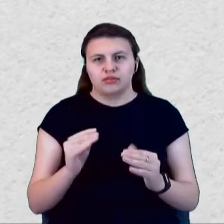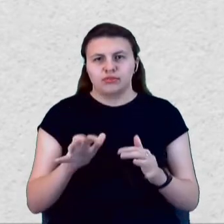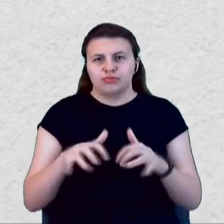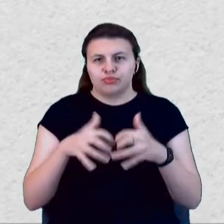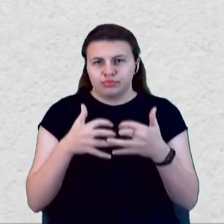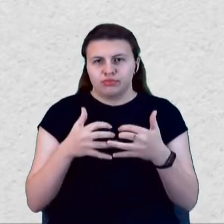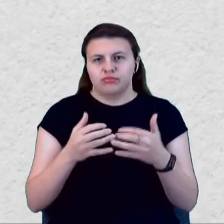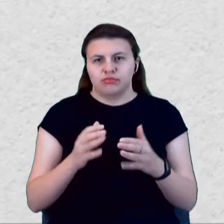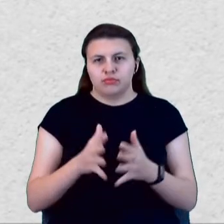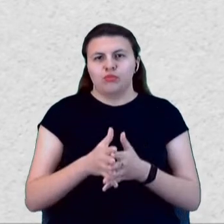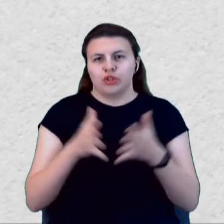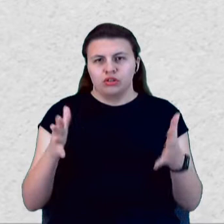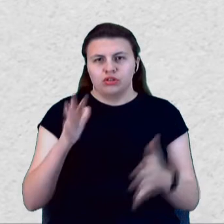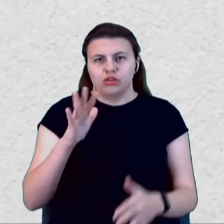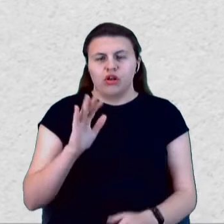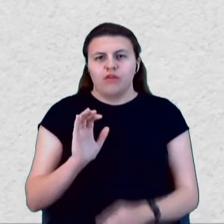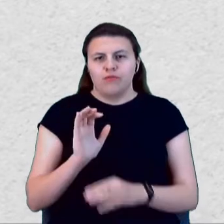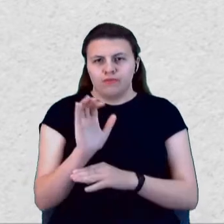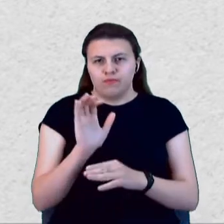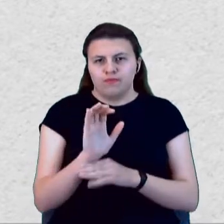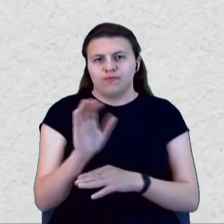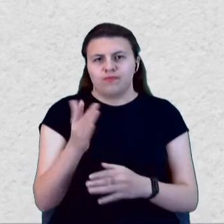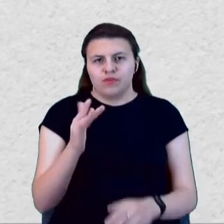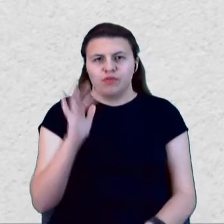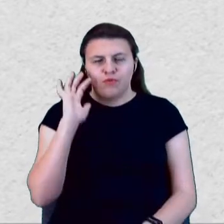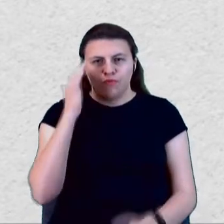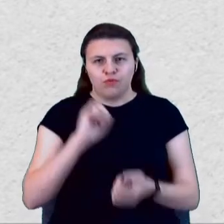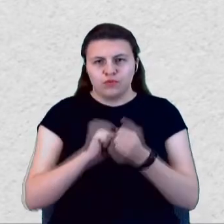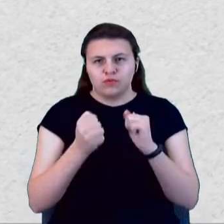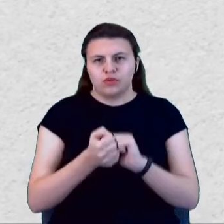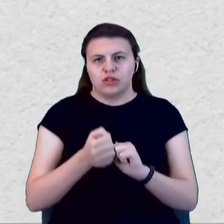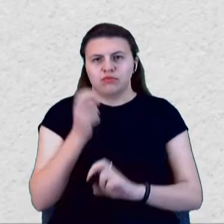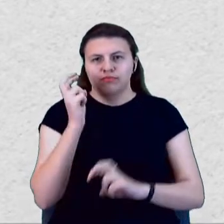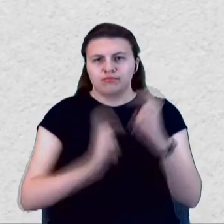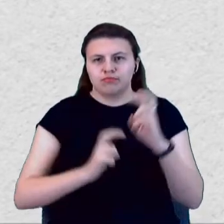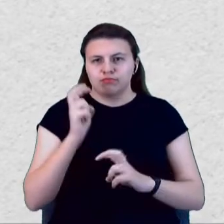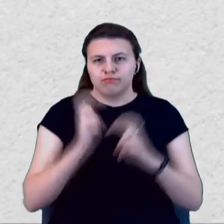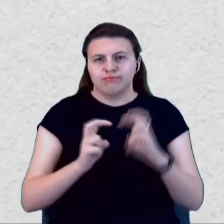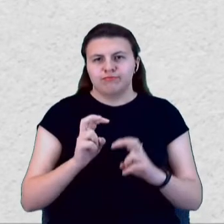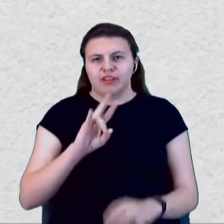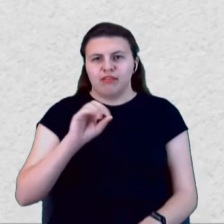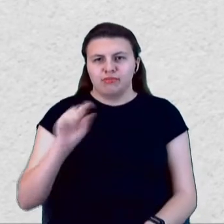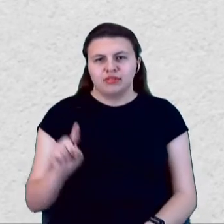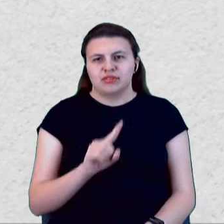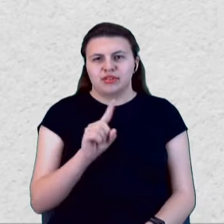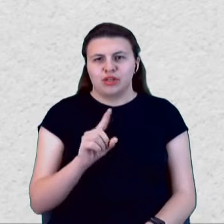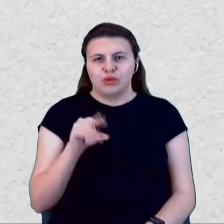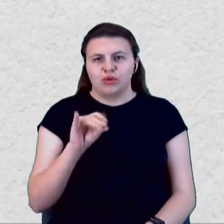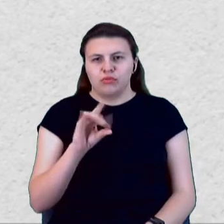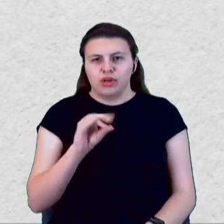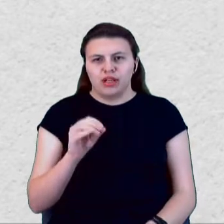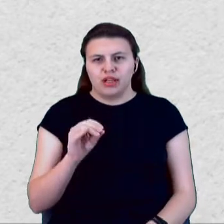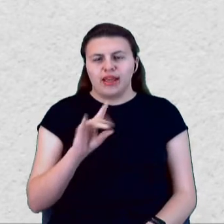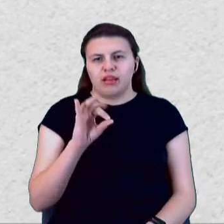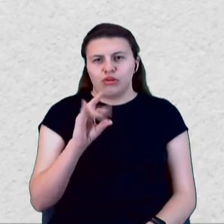енергетичної промисловості. В місті працює Новокраматорський машинобудівний завод, завод автогенного обладнання «Донмет», «Енергомаш», «Спецсталь»